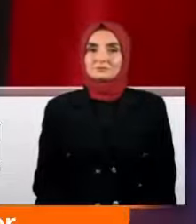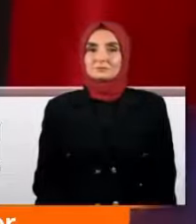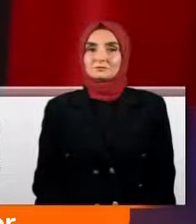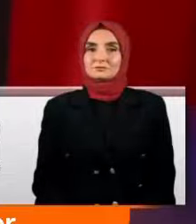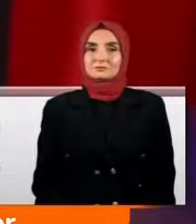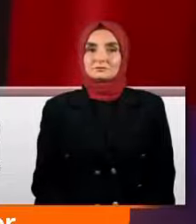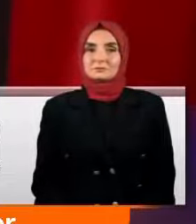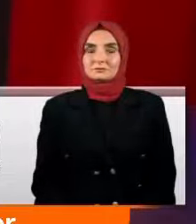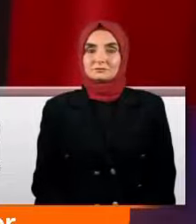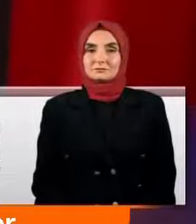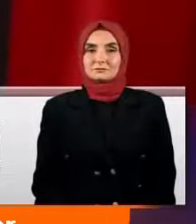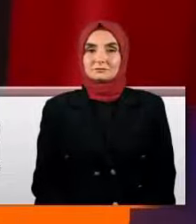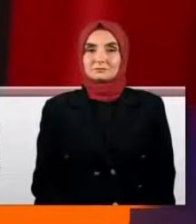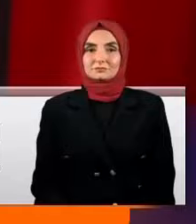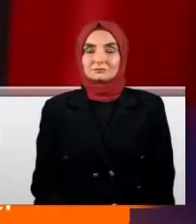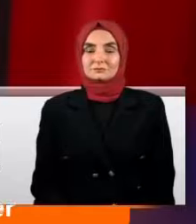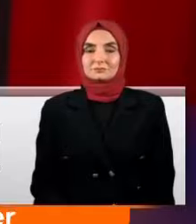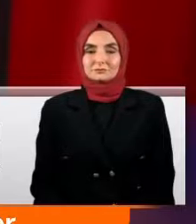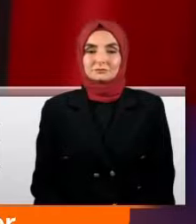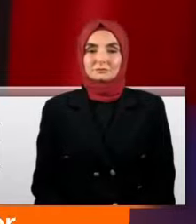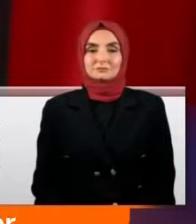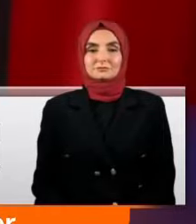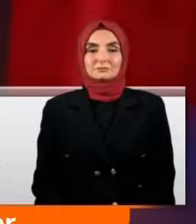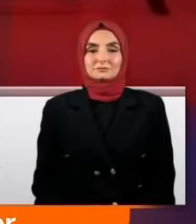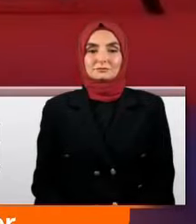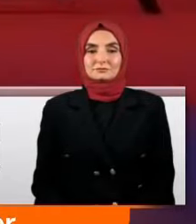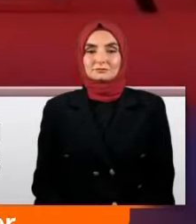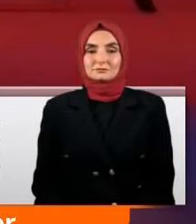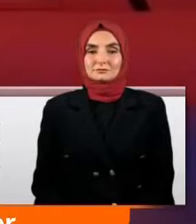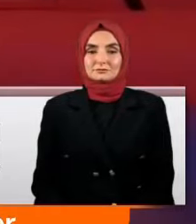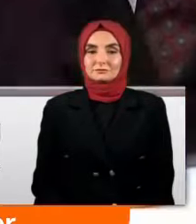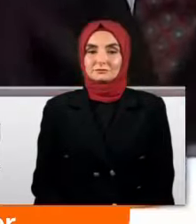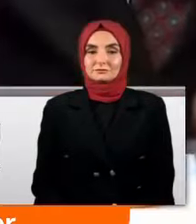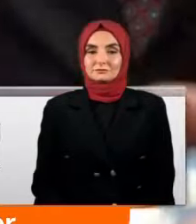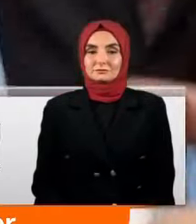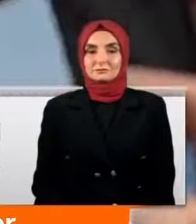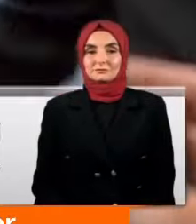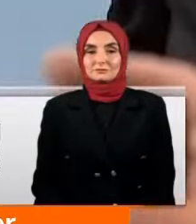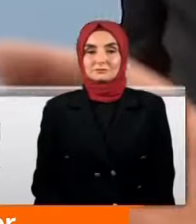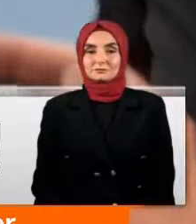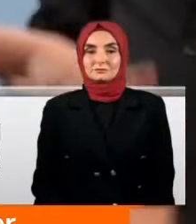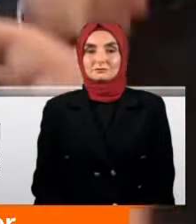Bugün Adana'dan bir haber geldi. Oraya net olarak mesajımızı ilettik. Çözülecek.